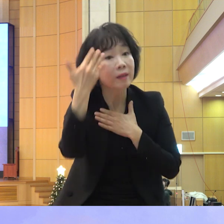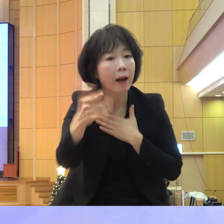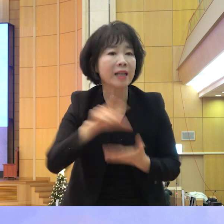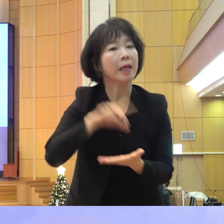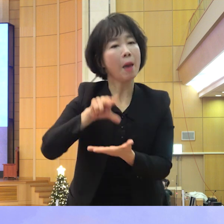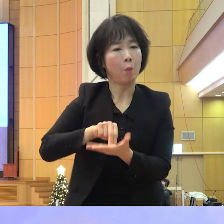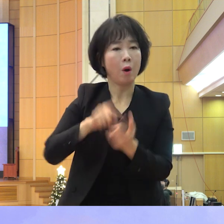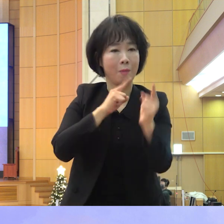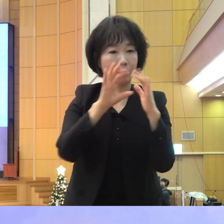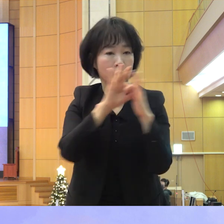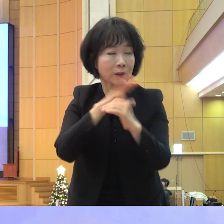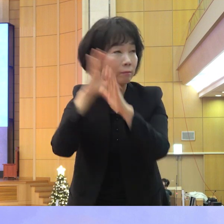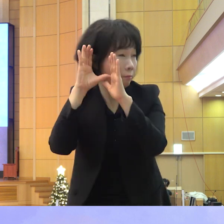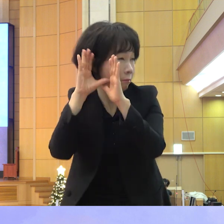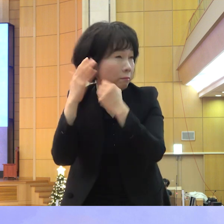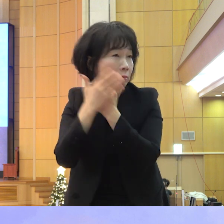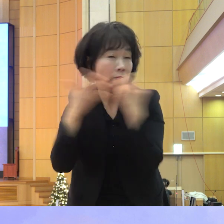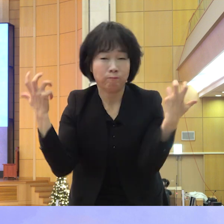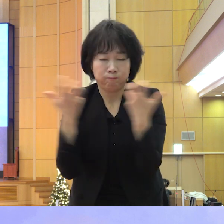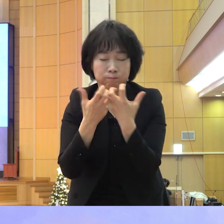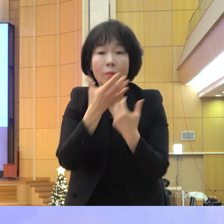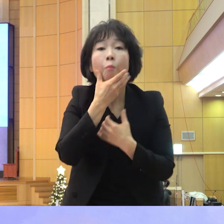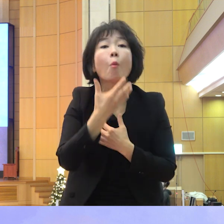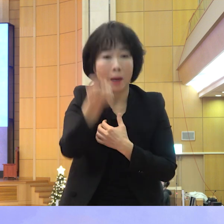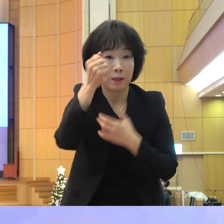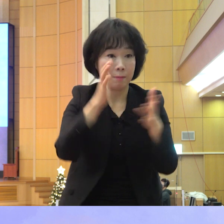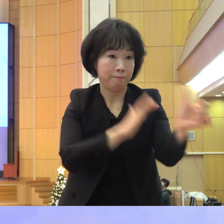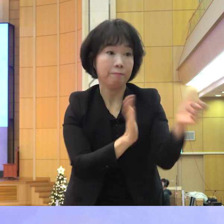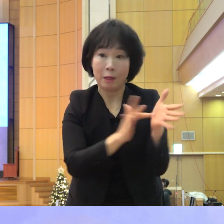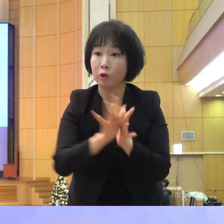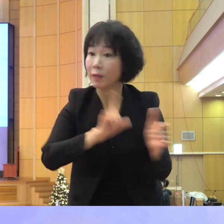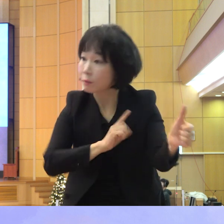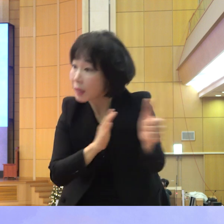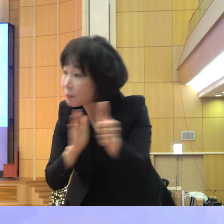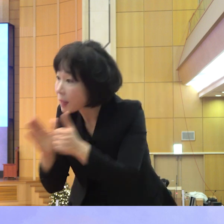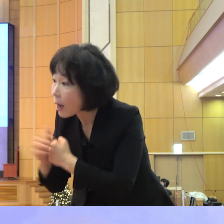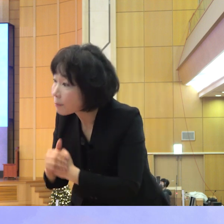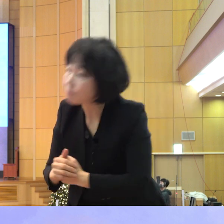말씀을 통해서 은혜 받고 축복받을 터인데,